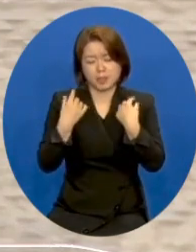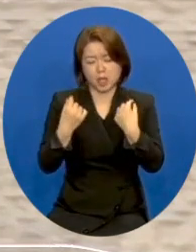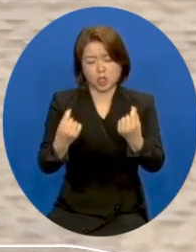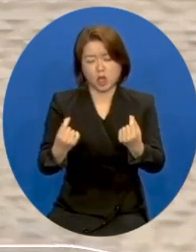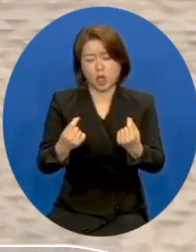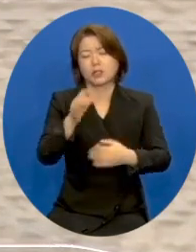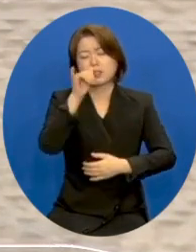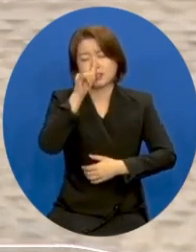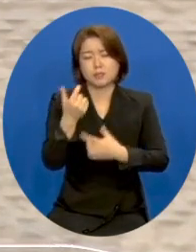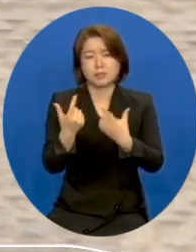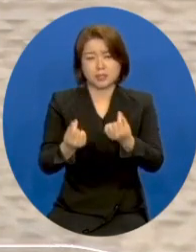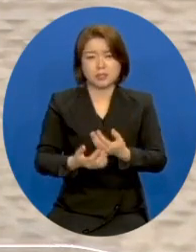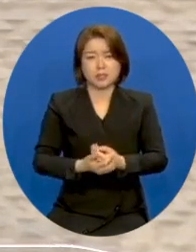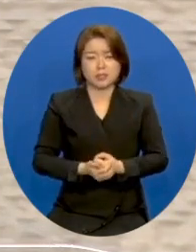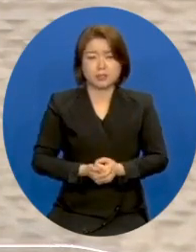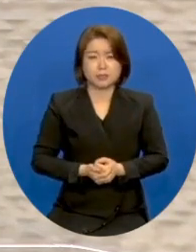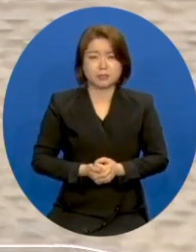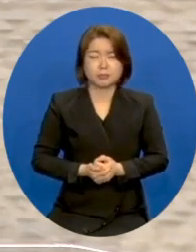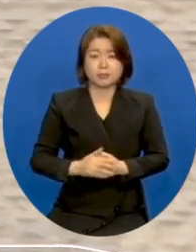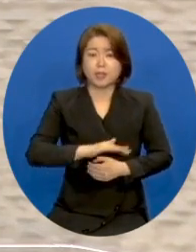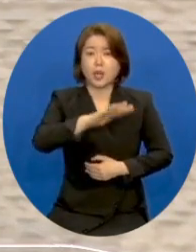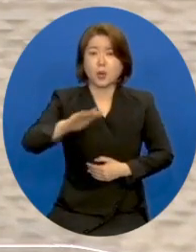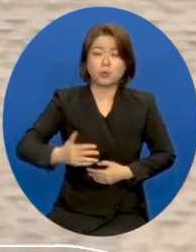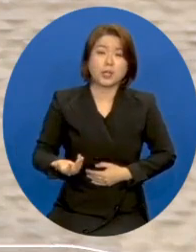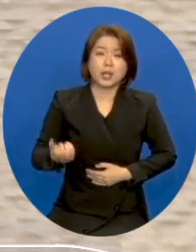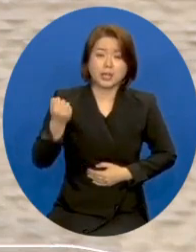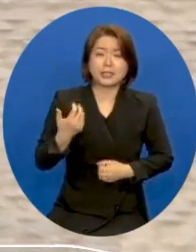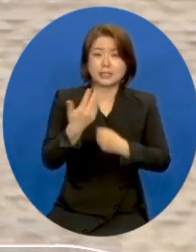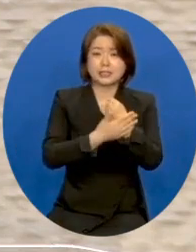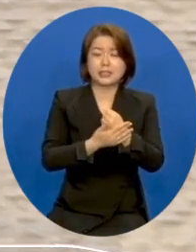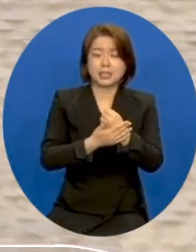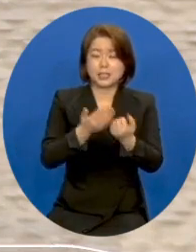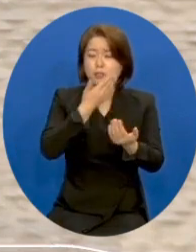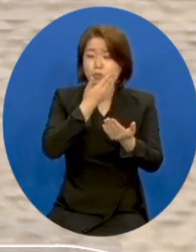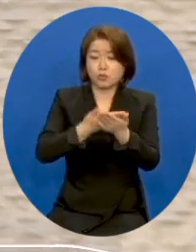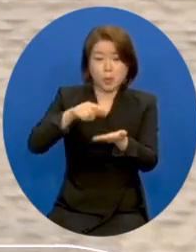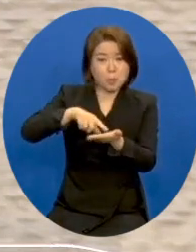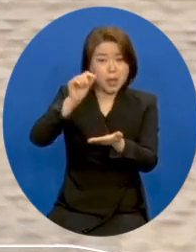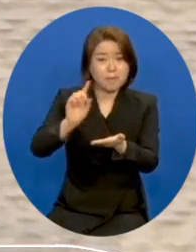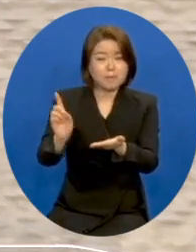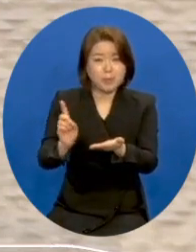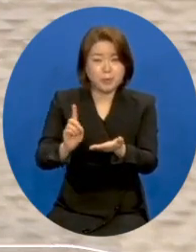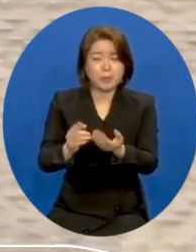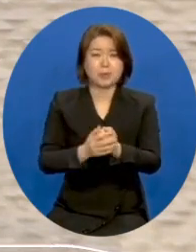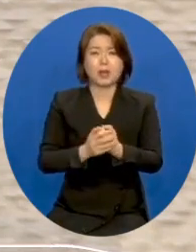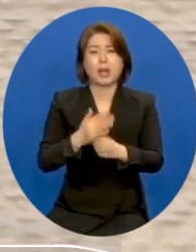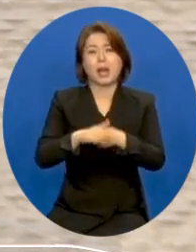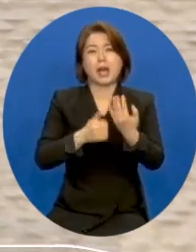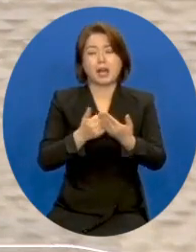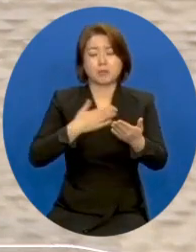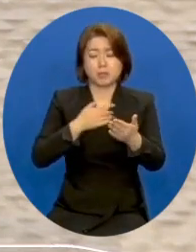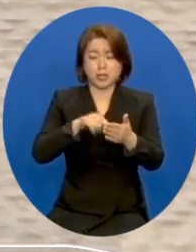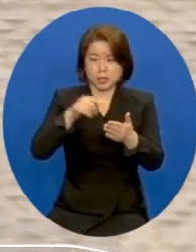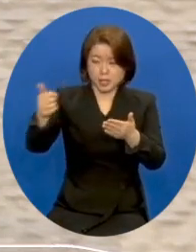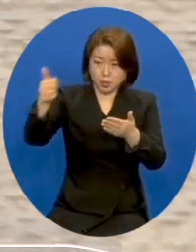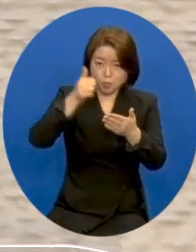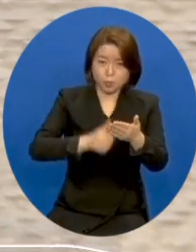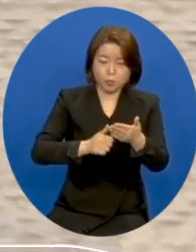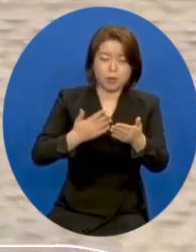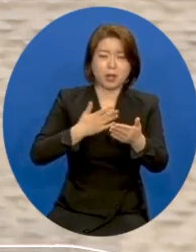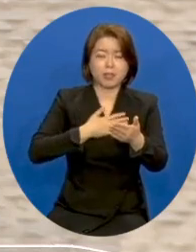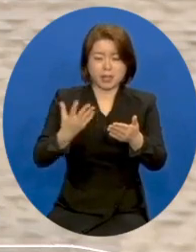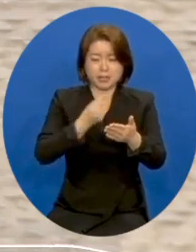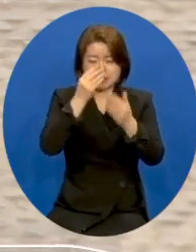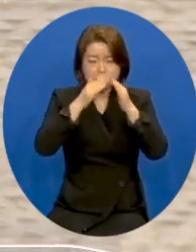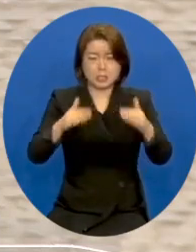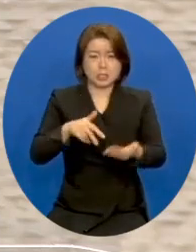없다는 것입니다. 우리가 누리는 은혜의 핵심이 무엇입니까? 하나님께서 우리 안에 오셔서 우리를 성전 삼으신